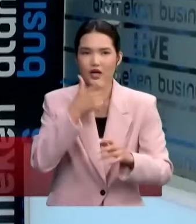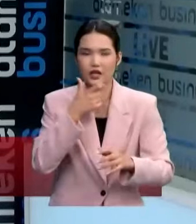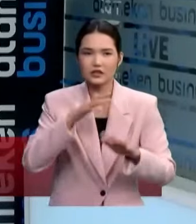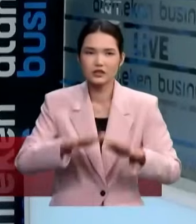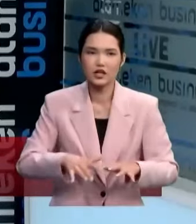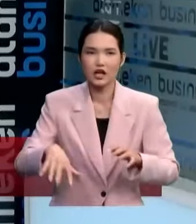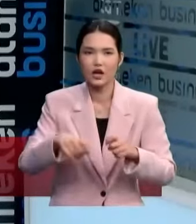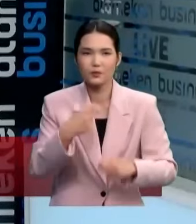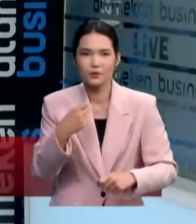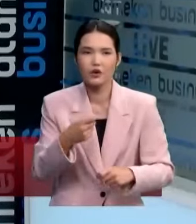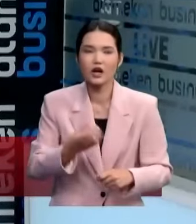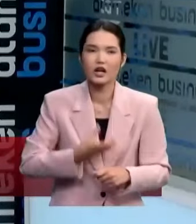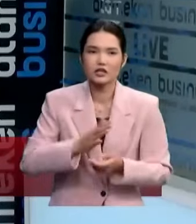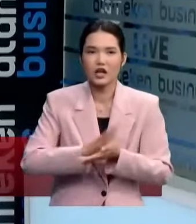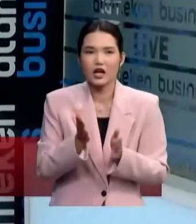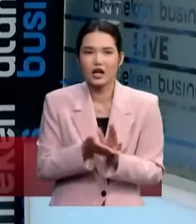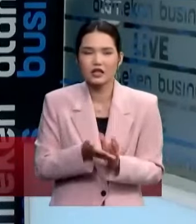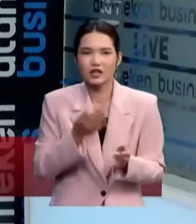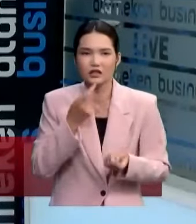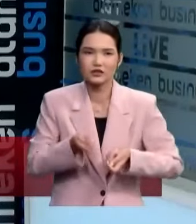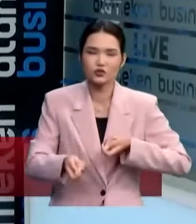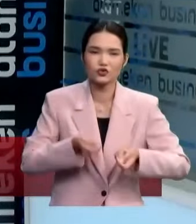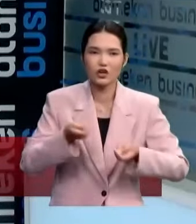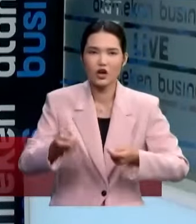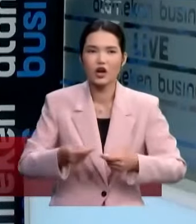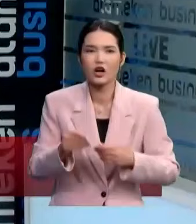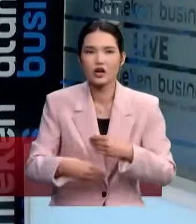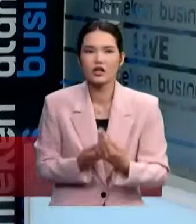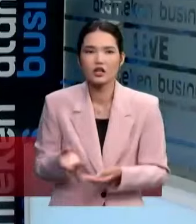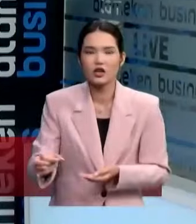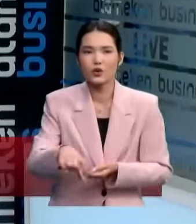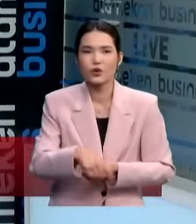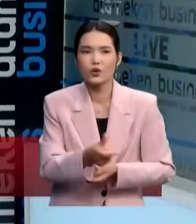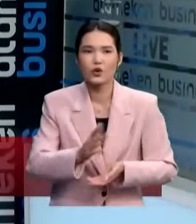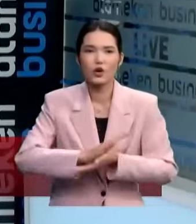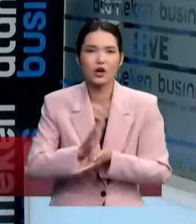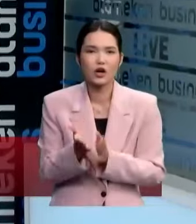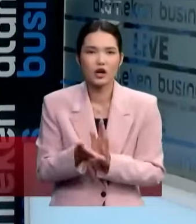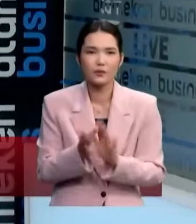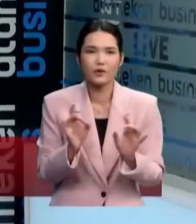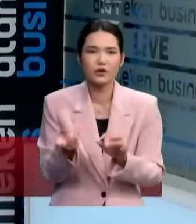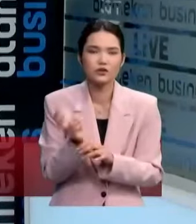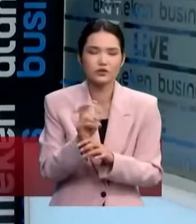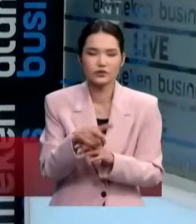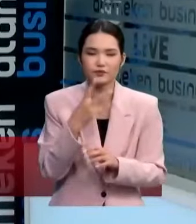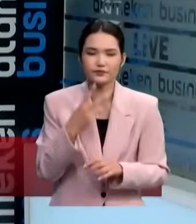сақшылары сап бұзбай сақтық шараларын жалғастыруда. Жайық жағасындағы жағдайды түсірілім тобымыз таспалап қайтқан